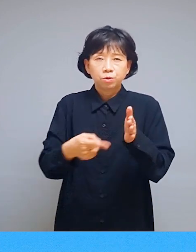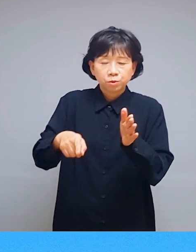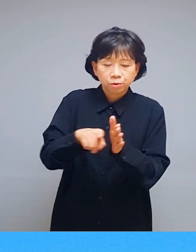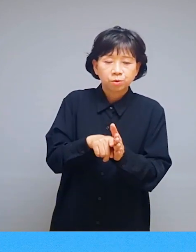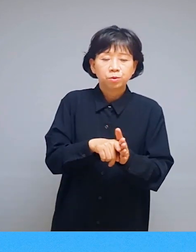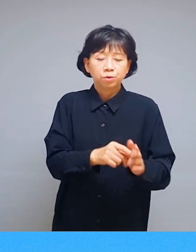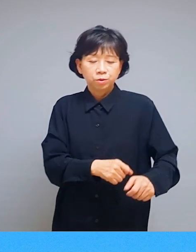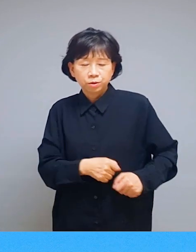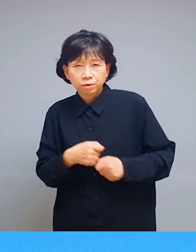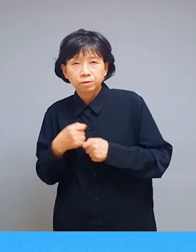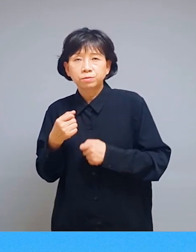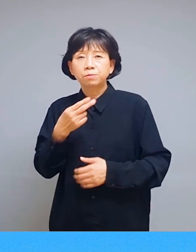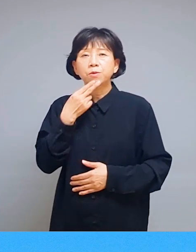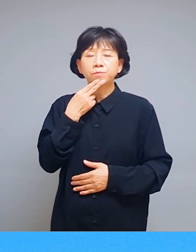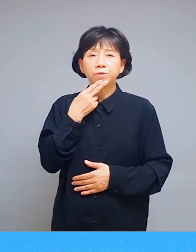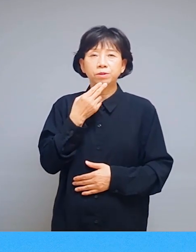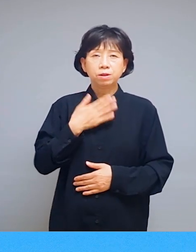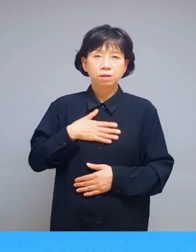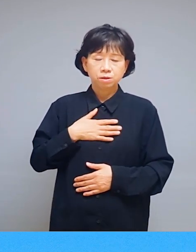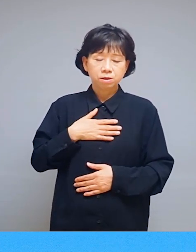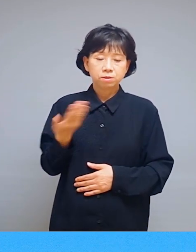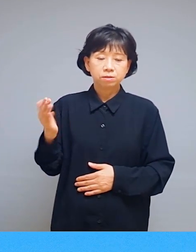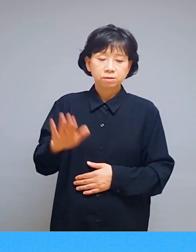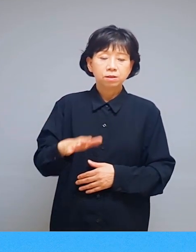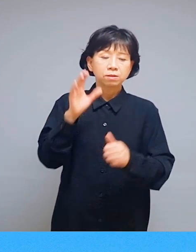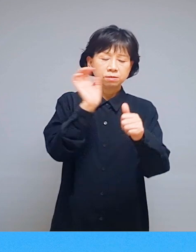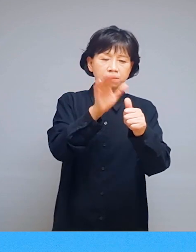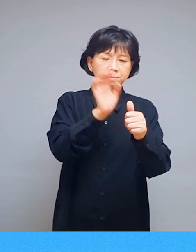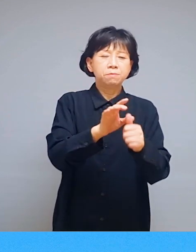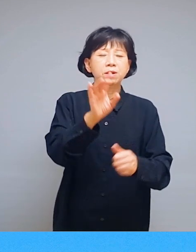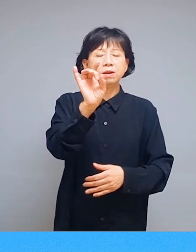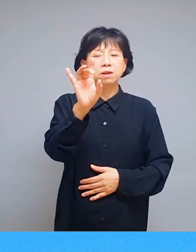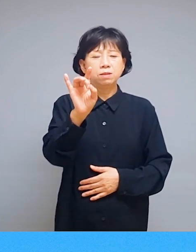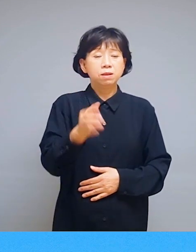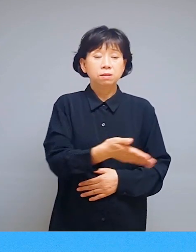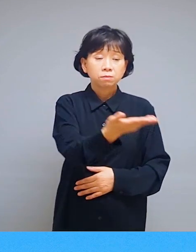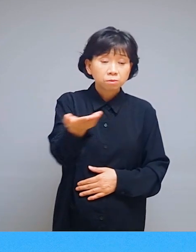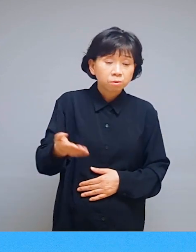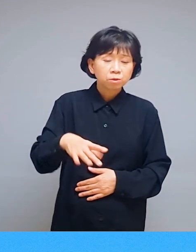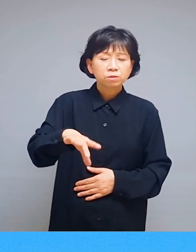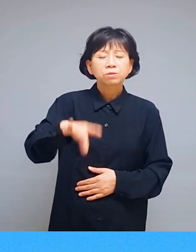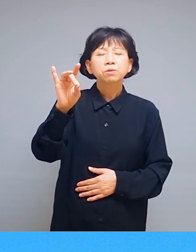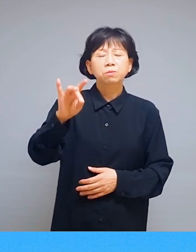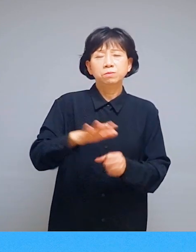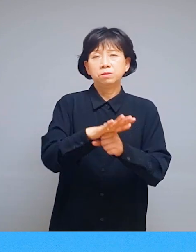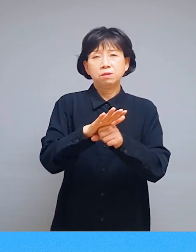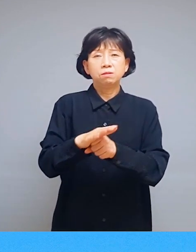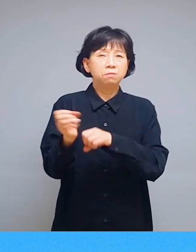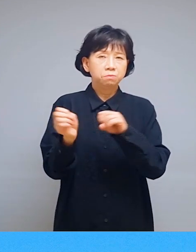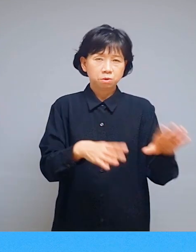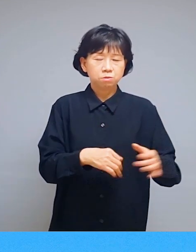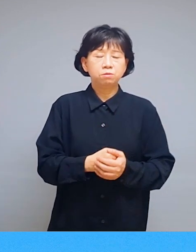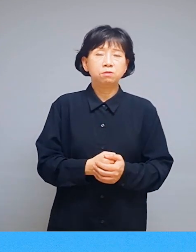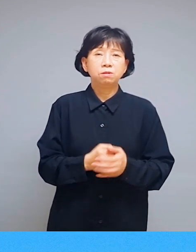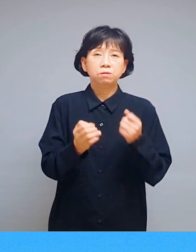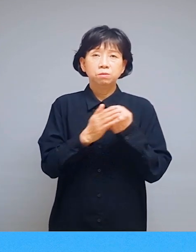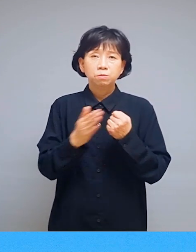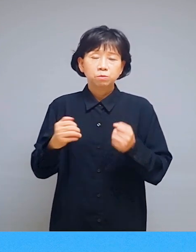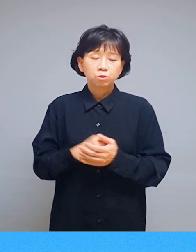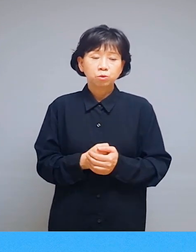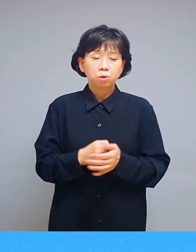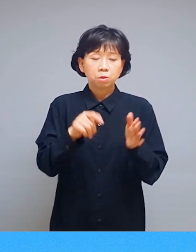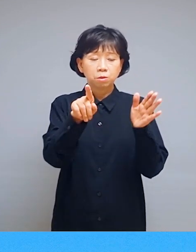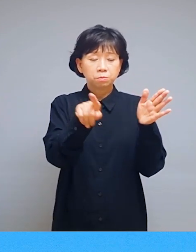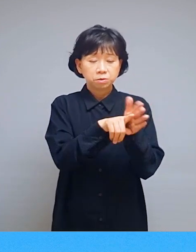것을 아노라. 그러나 너를 책망할 것이 있나니 너의 처음 사랑을 버렸느니라. 그러므로 어디서